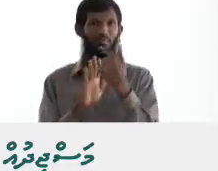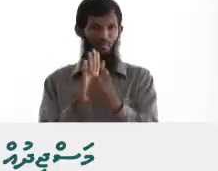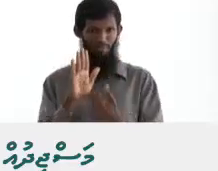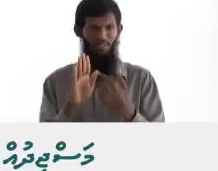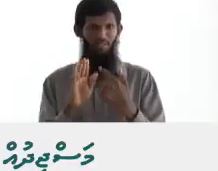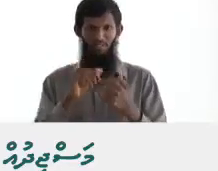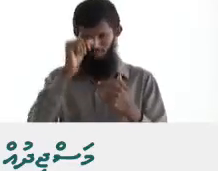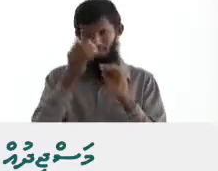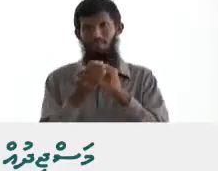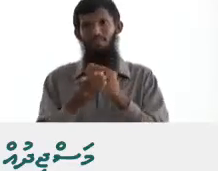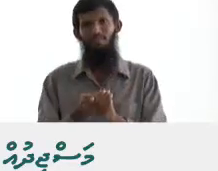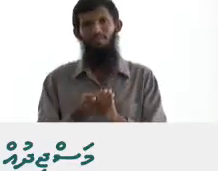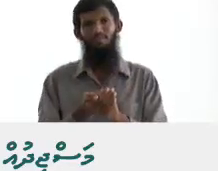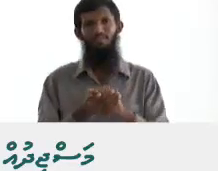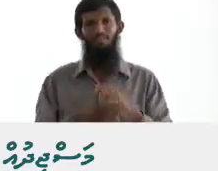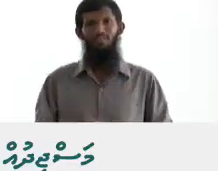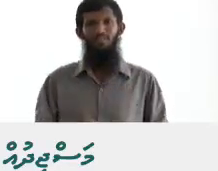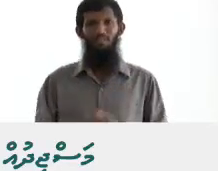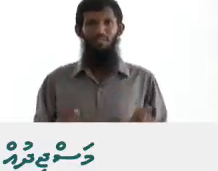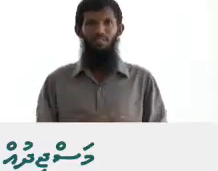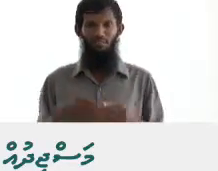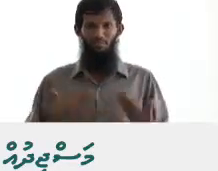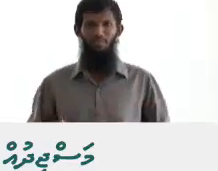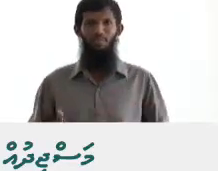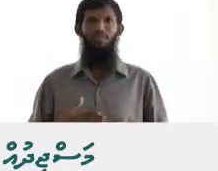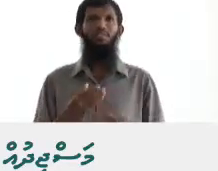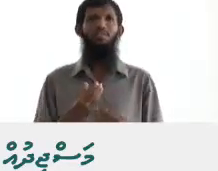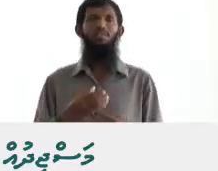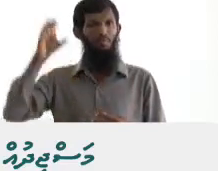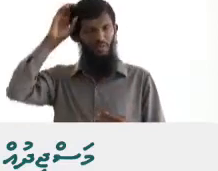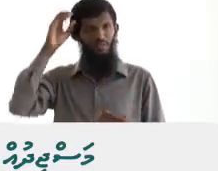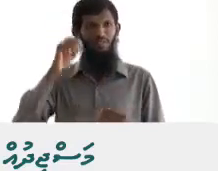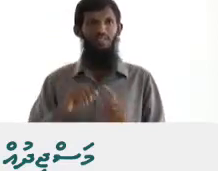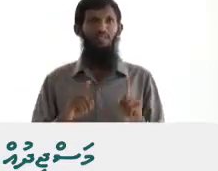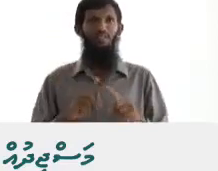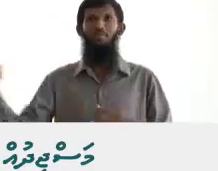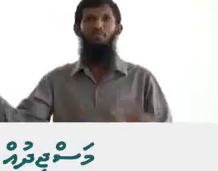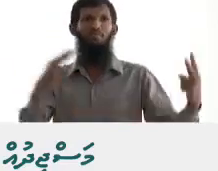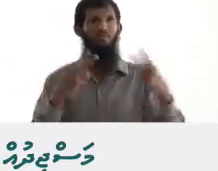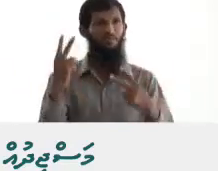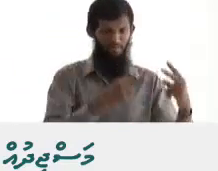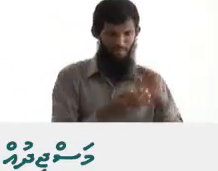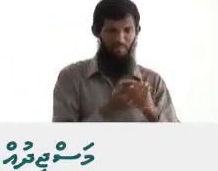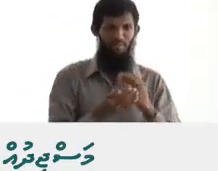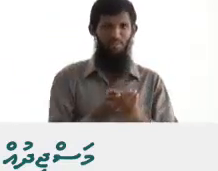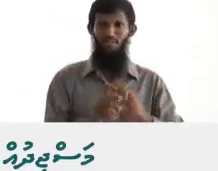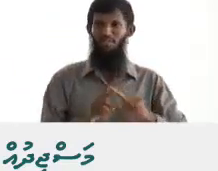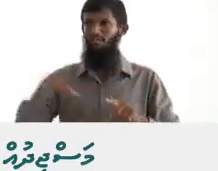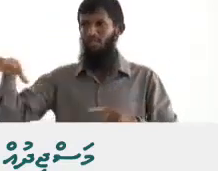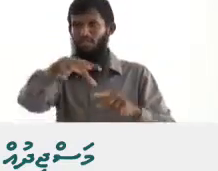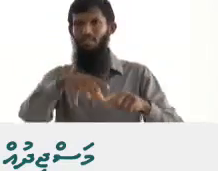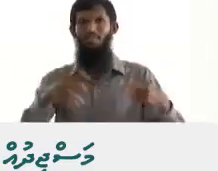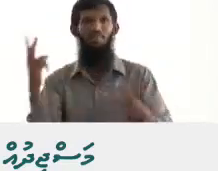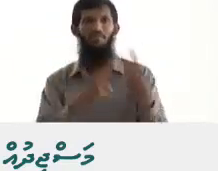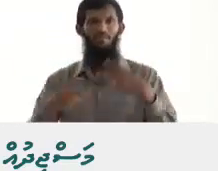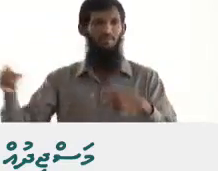vima mi kuda kuda divih rajyaki duniyege ekik kankolatakum mehmanun ziyare kura manzilaka vumu